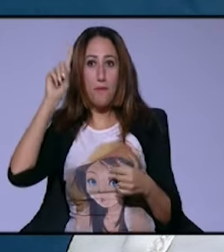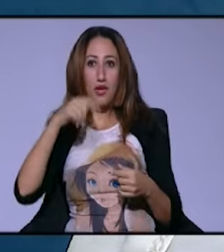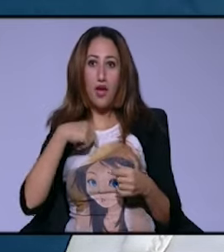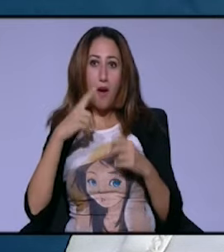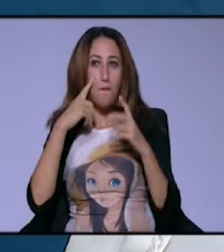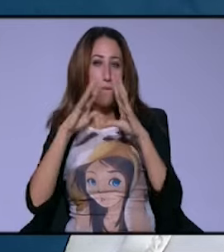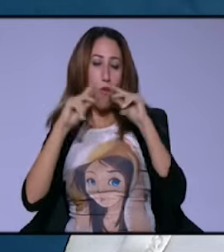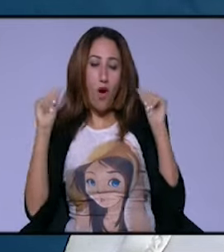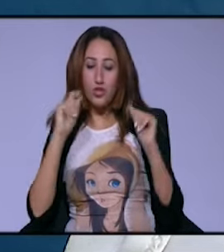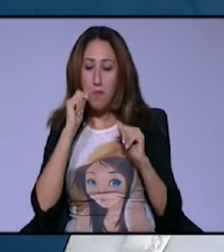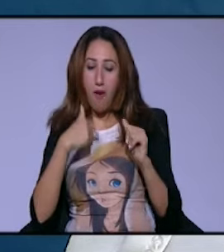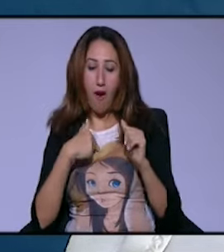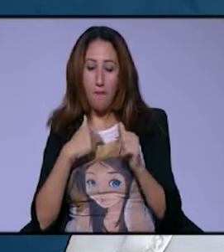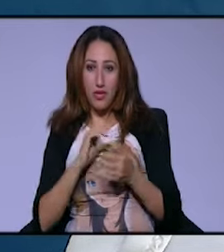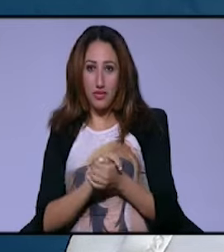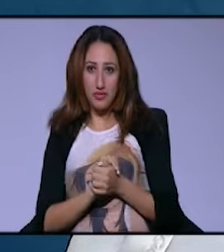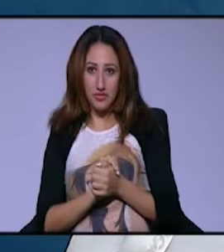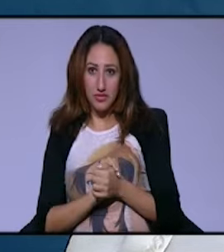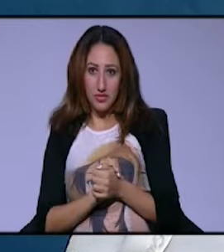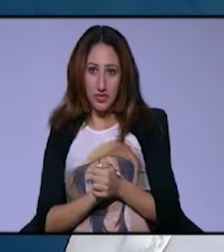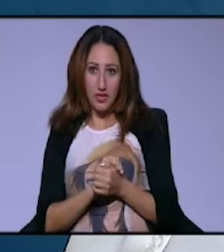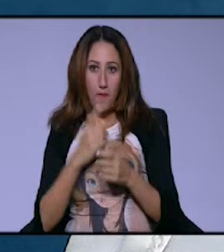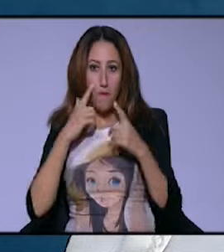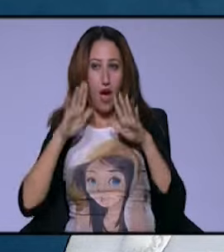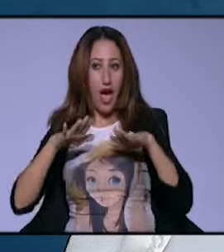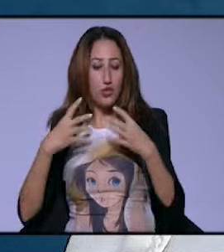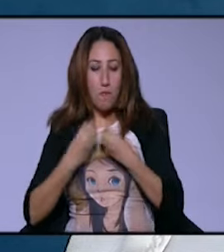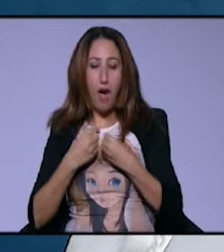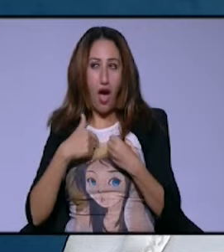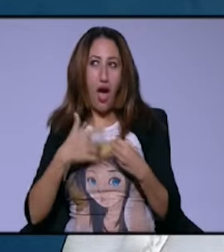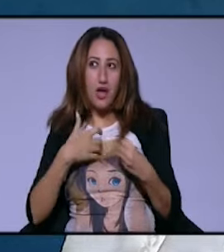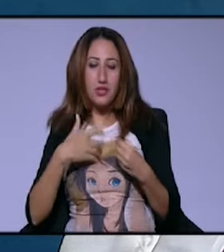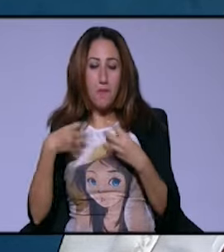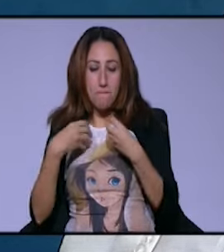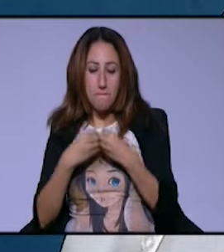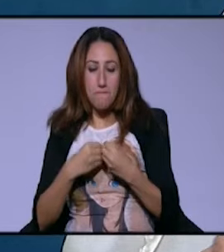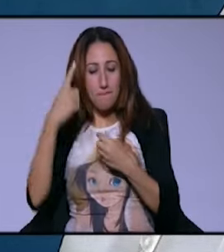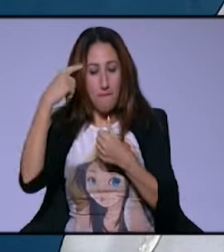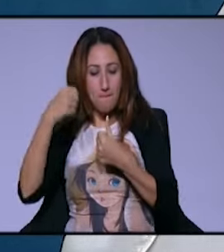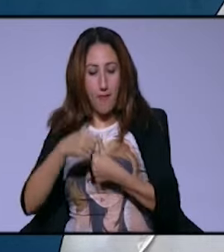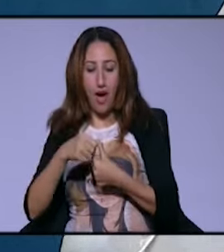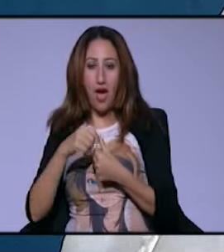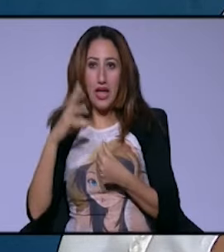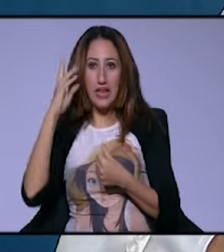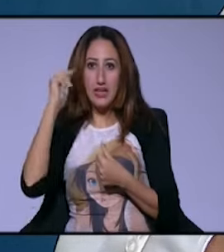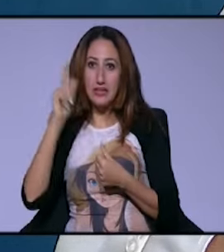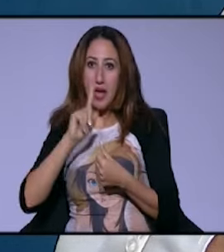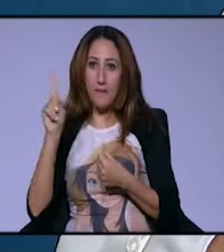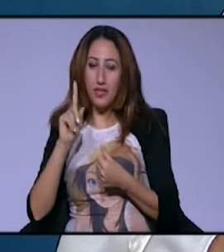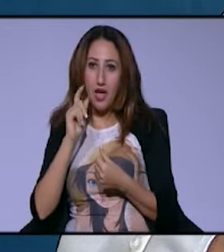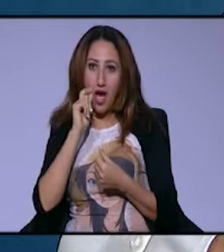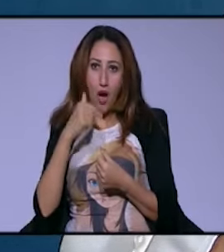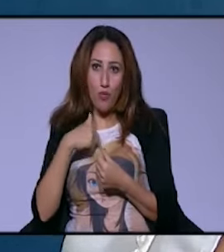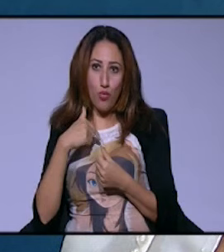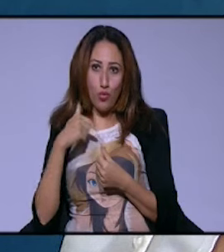اولا وعايش معايا على طول حقيقي صدقني. وانت يمكن حضرتك تعلم عني ان انا يعني